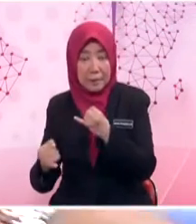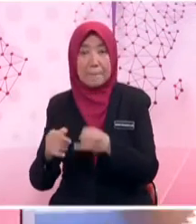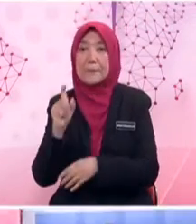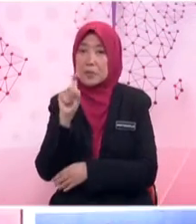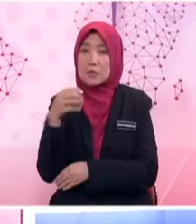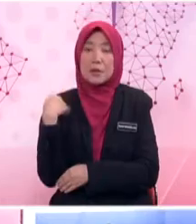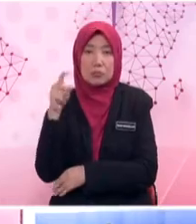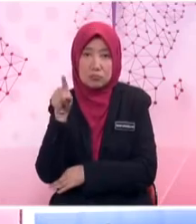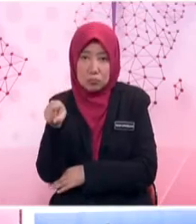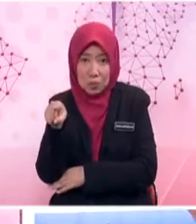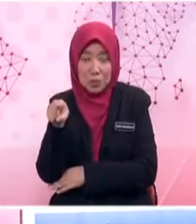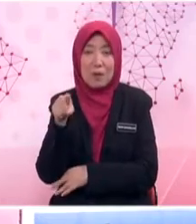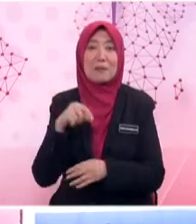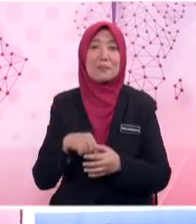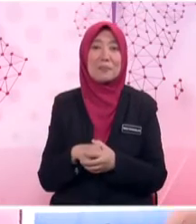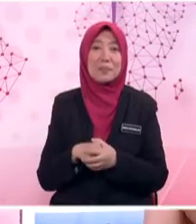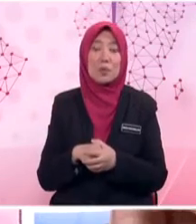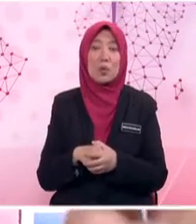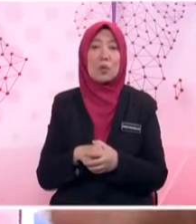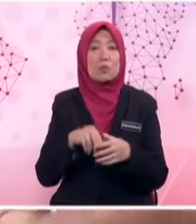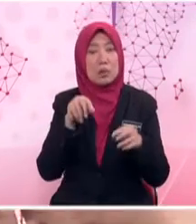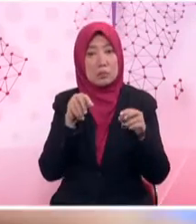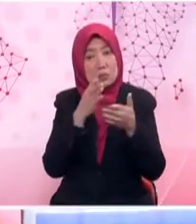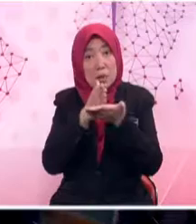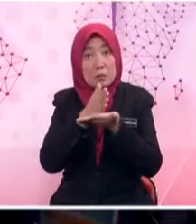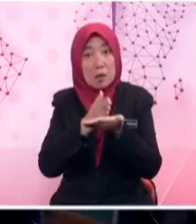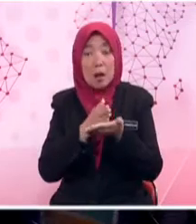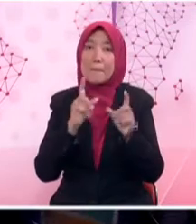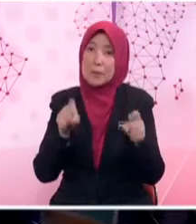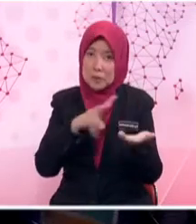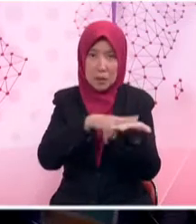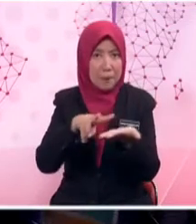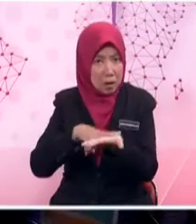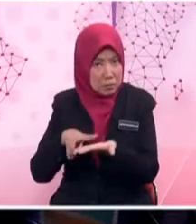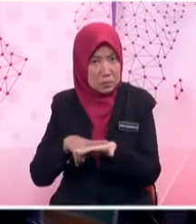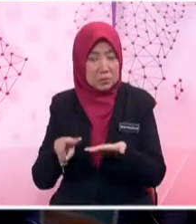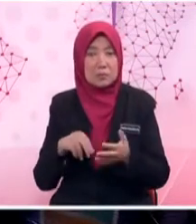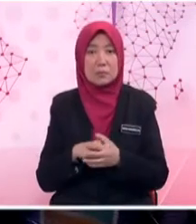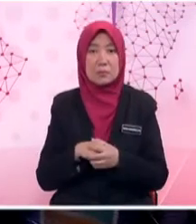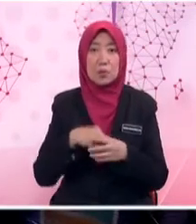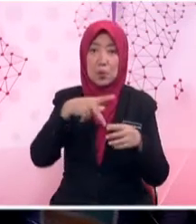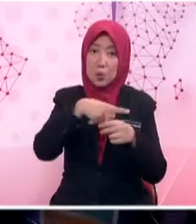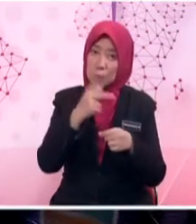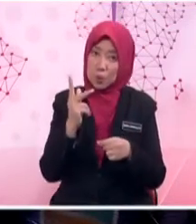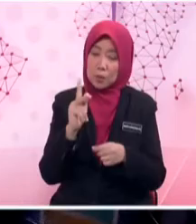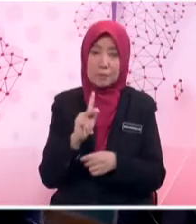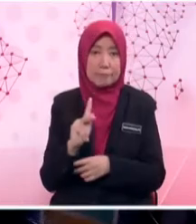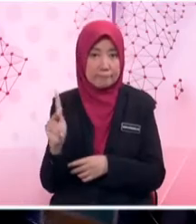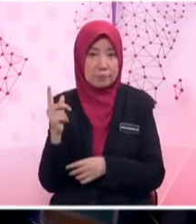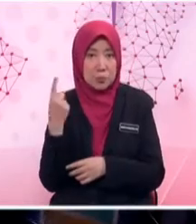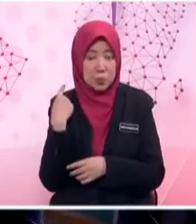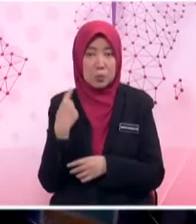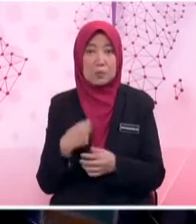di tengah-tengah ni kita kena baca. So, kita keluarkan dulu untuk kita bina. Cikgu akan buat yang